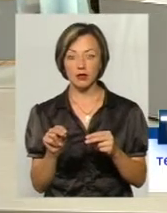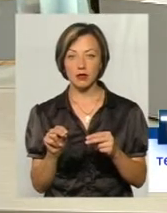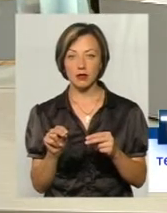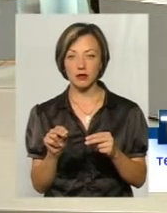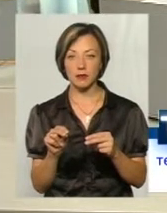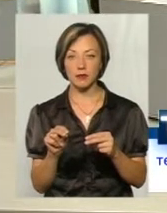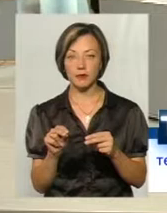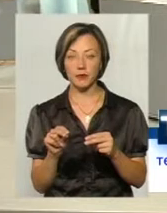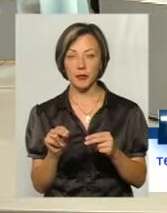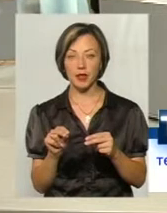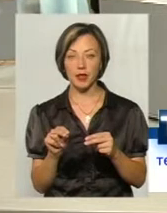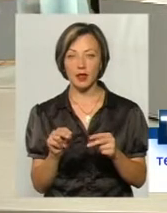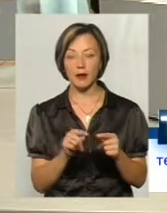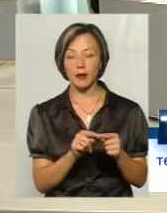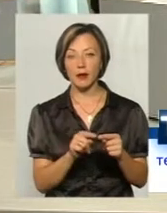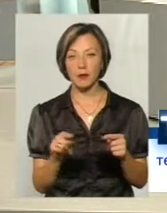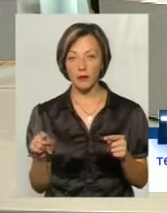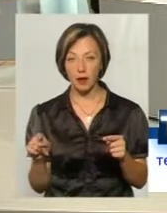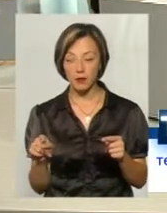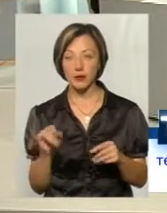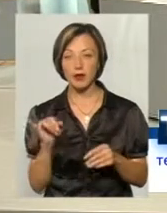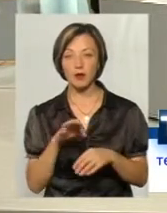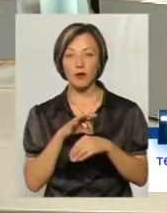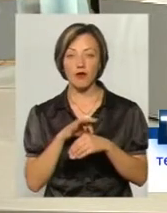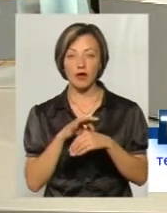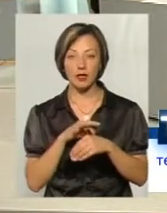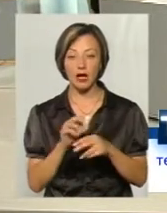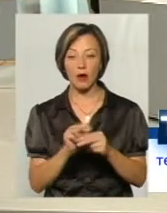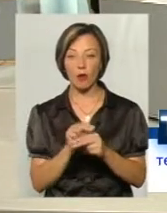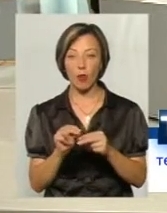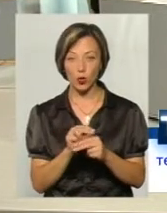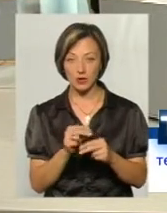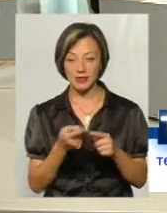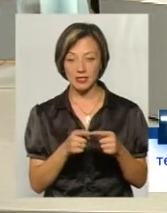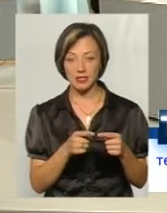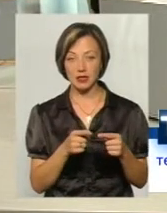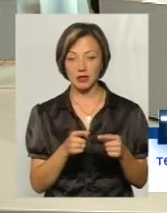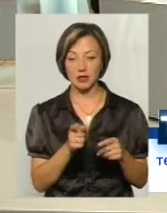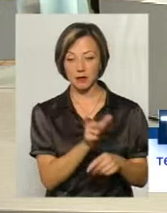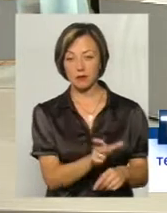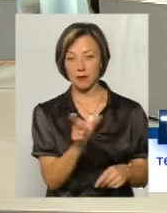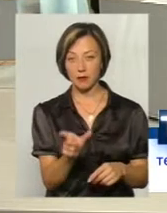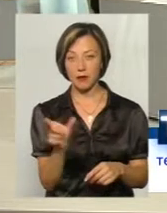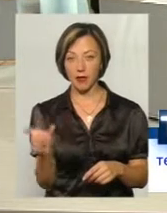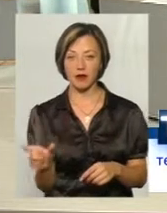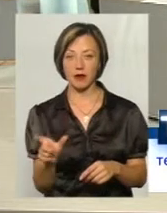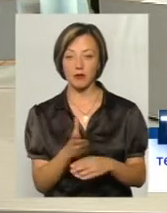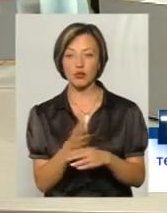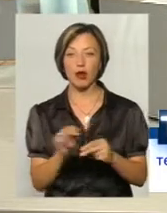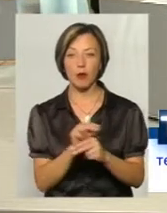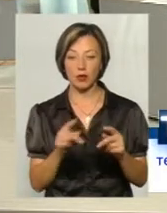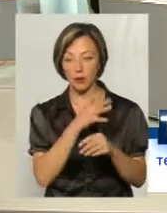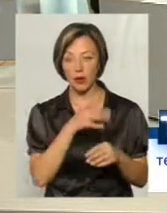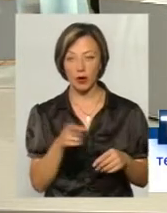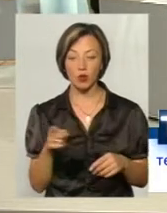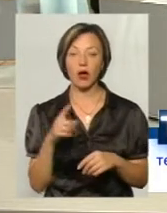від проходження міжремонтних термінів і проведення ремонтів, оці міжремонтні терміни. Це